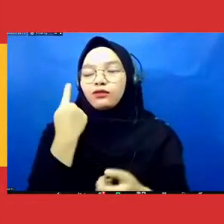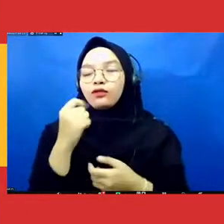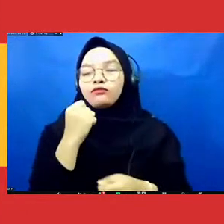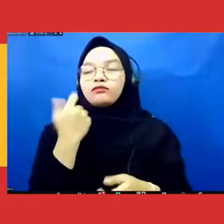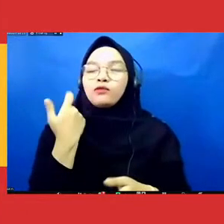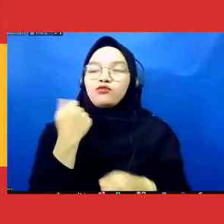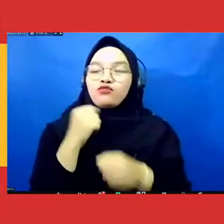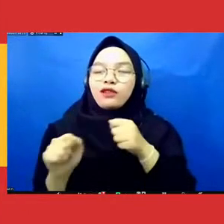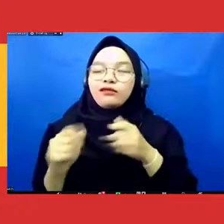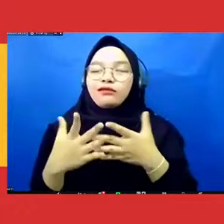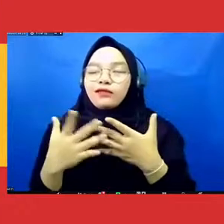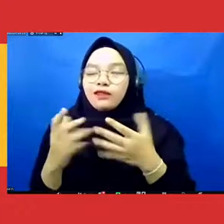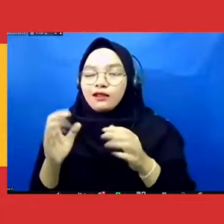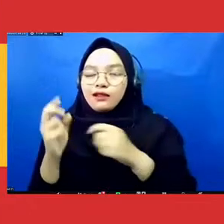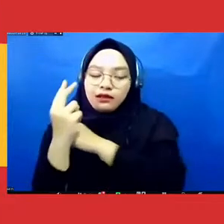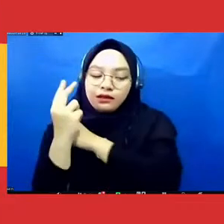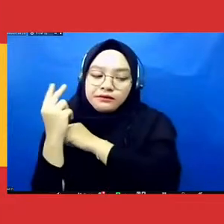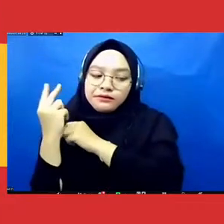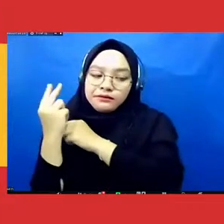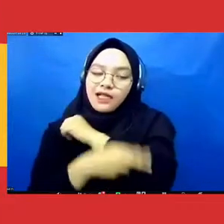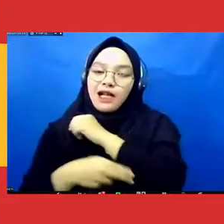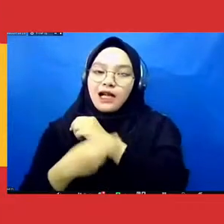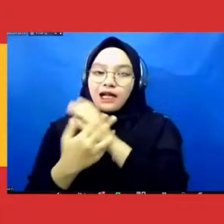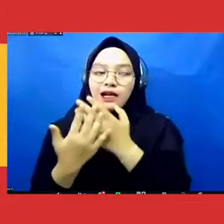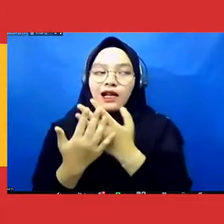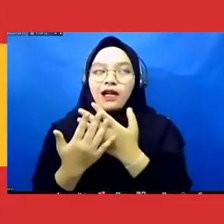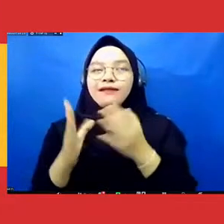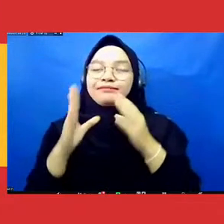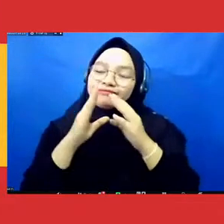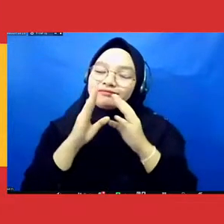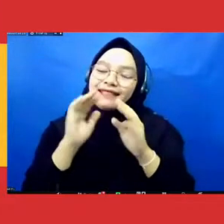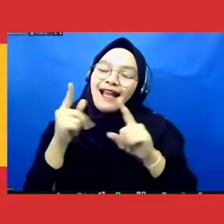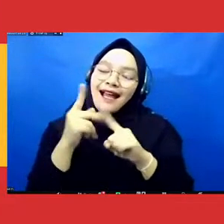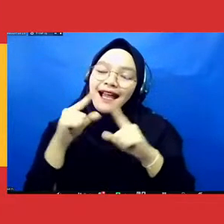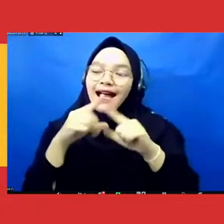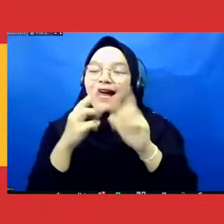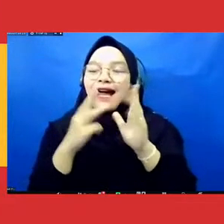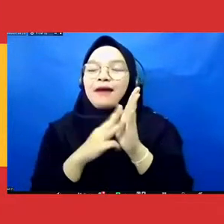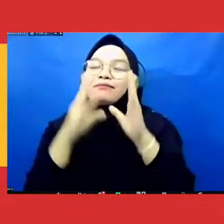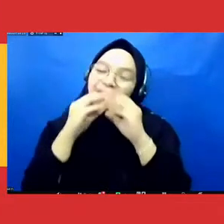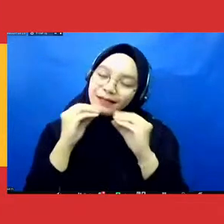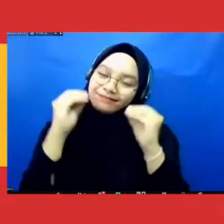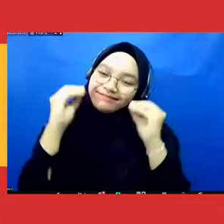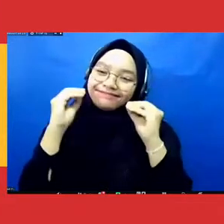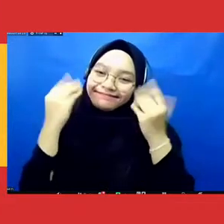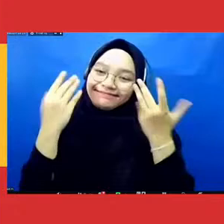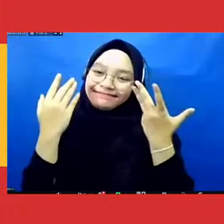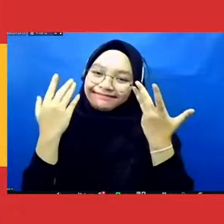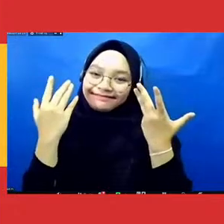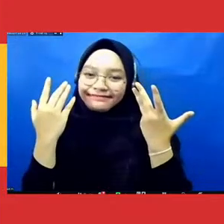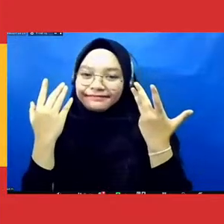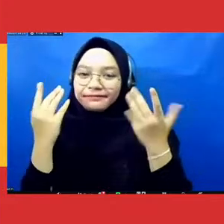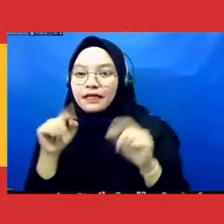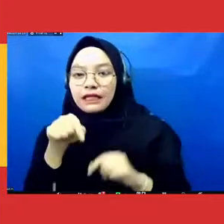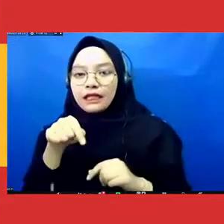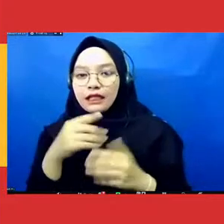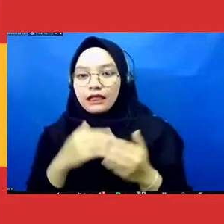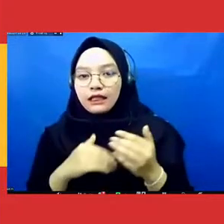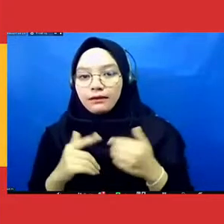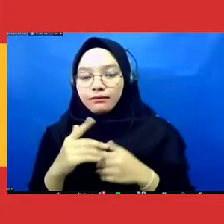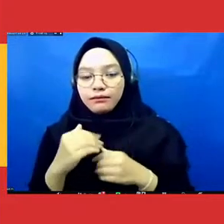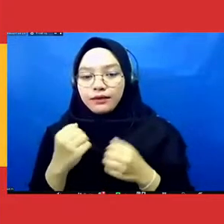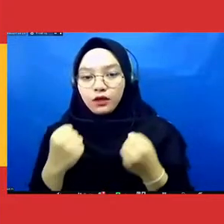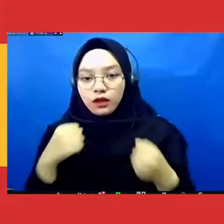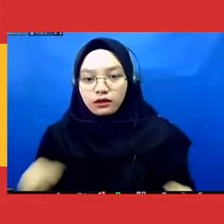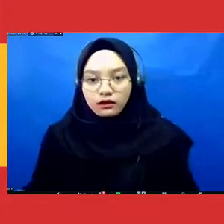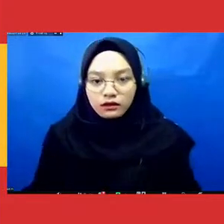yang kota ramah HAM seperti itu. Nah, harapnya ini akan lebih nantinya akan dikuatkan lagi dengan kerjasama